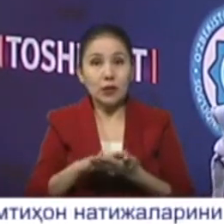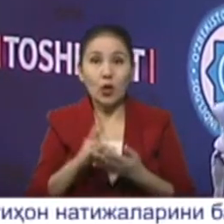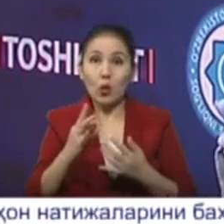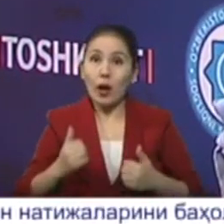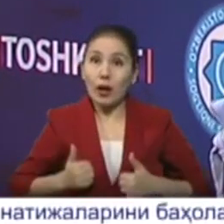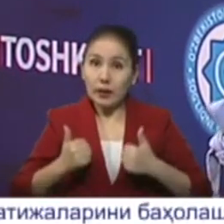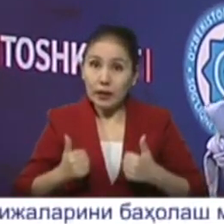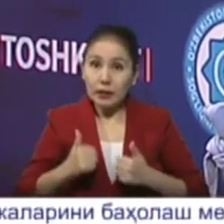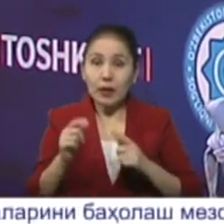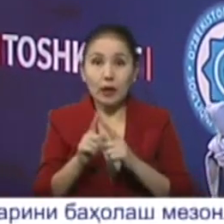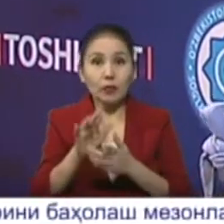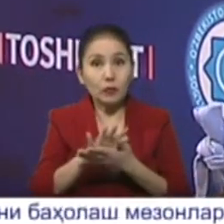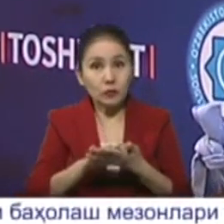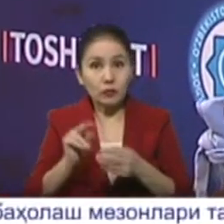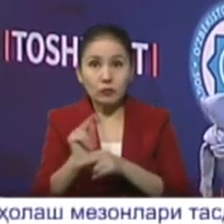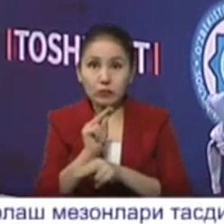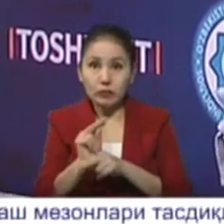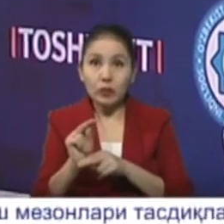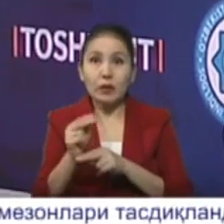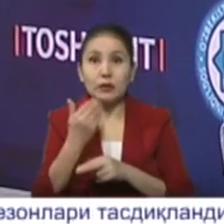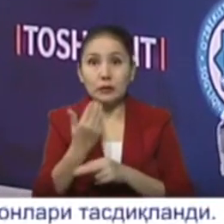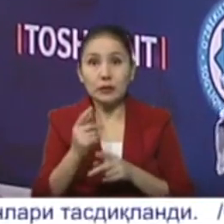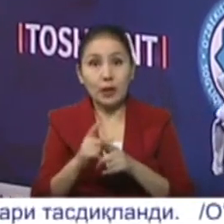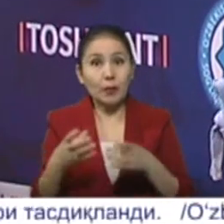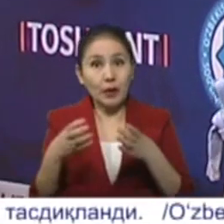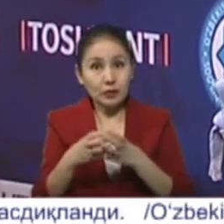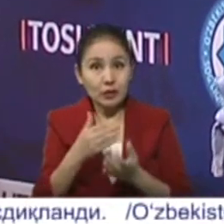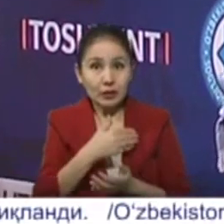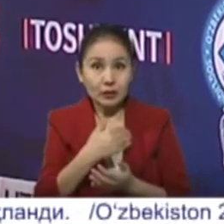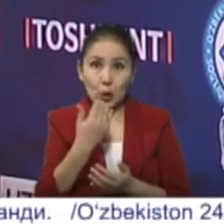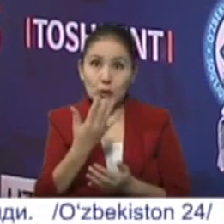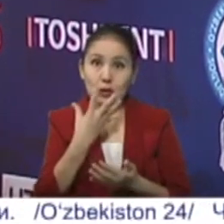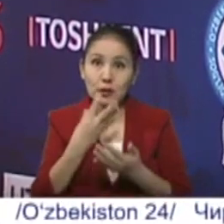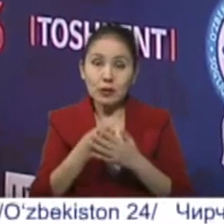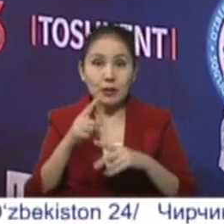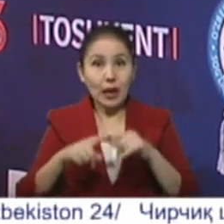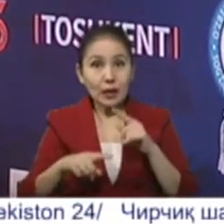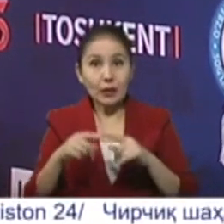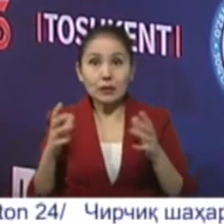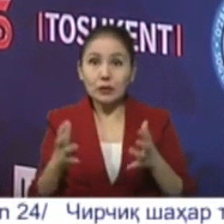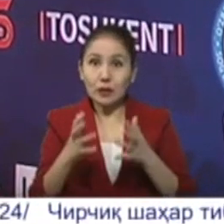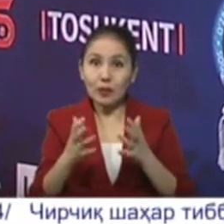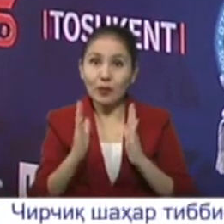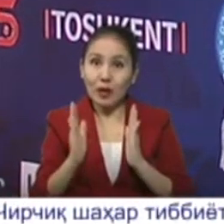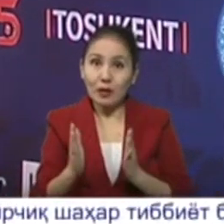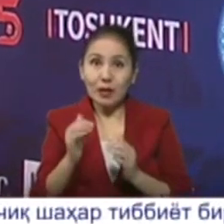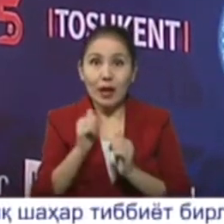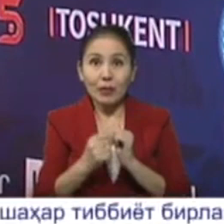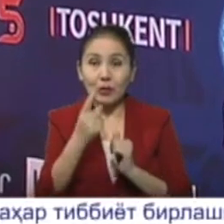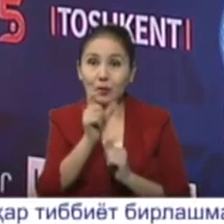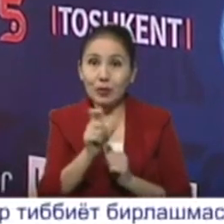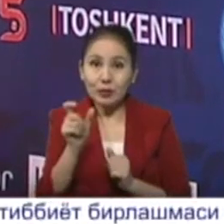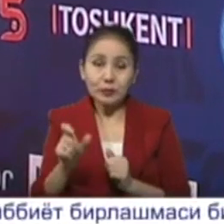harakatlar hanuz davom etmoqda. Siz ham shu yo'lda birlashishni xohlasangiz, albatta o'zingiz va yaqinlaringiz salomatligini ehtiyot qiling degan bo'lardik har bir